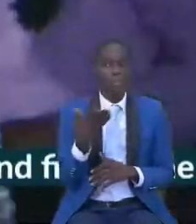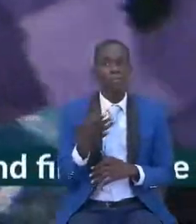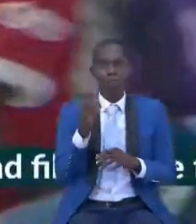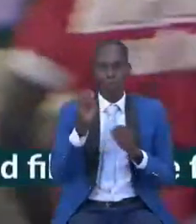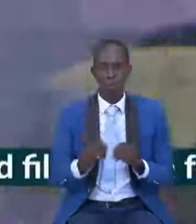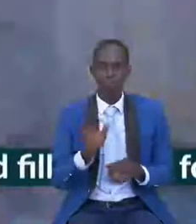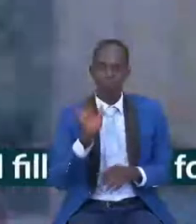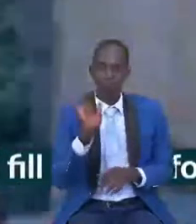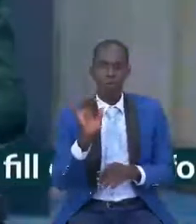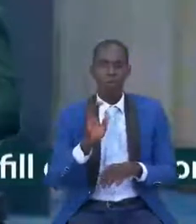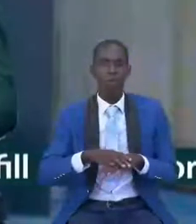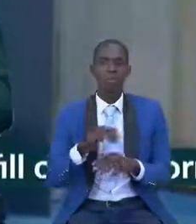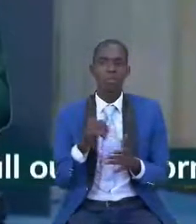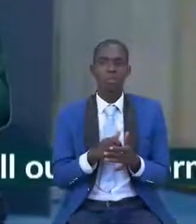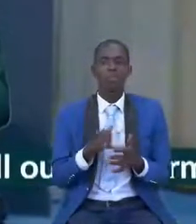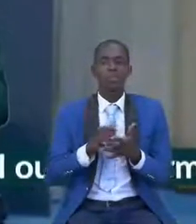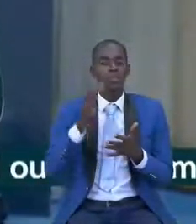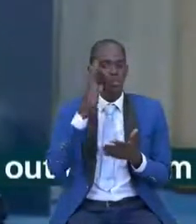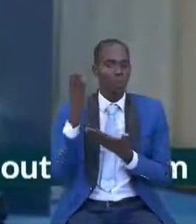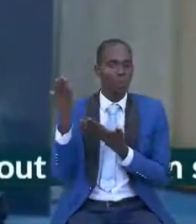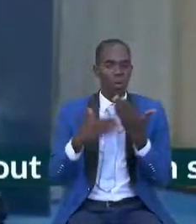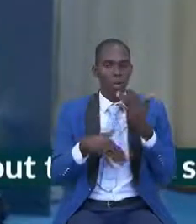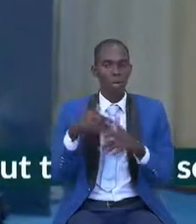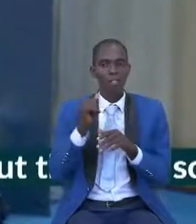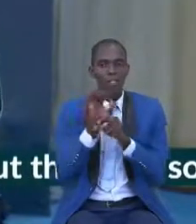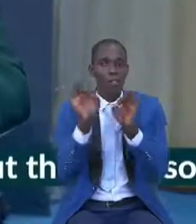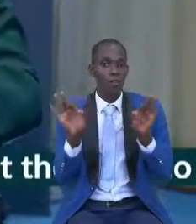vos informations. Comme nous le faisons,